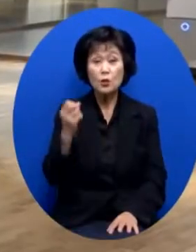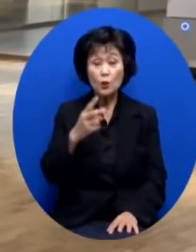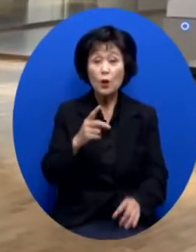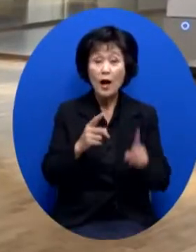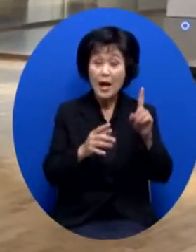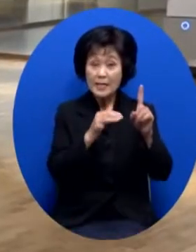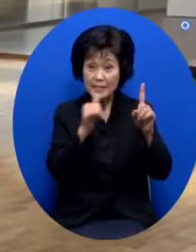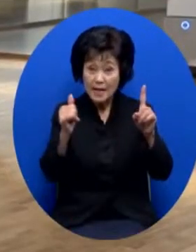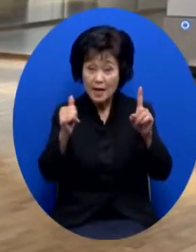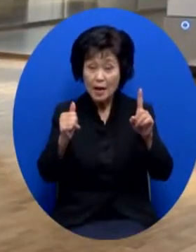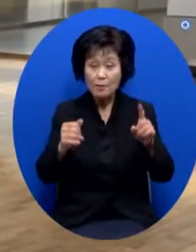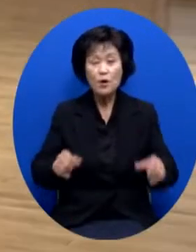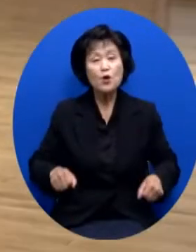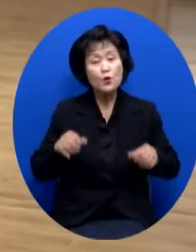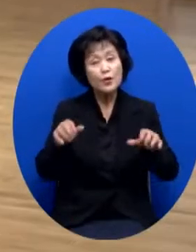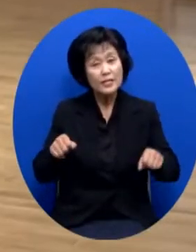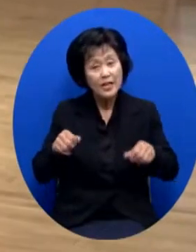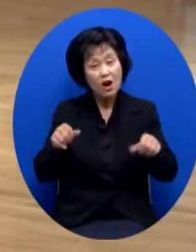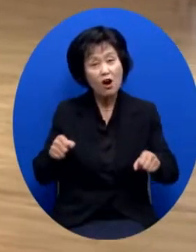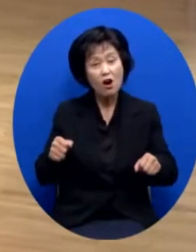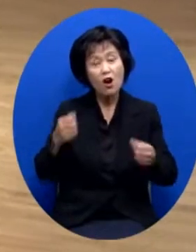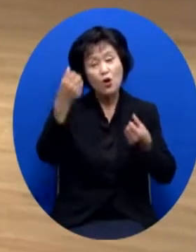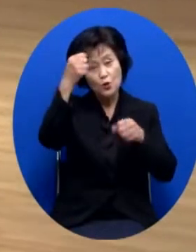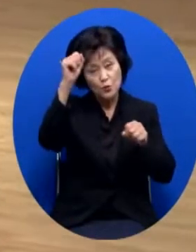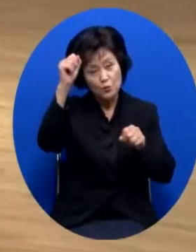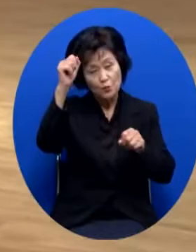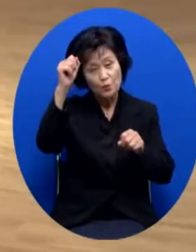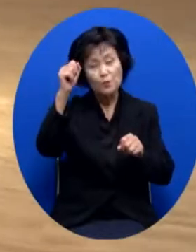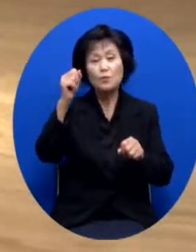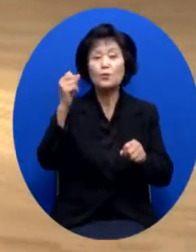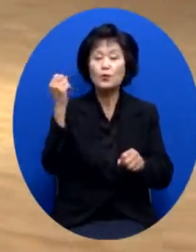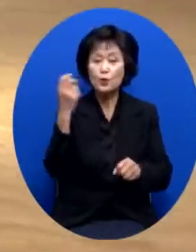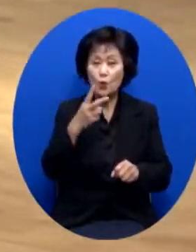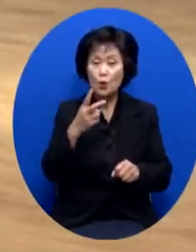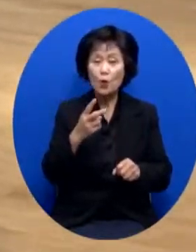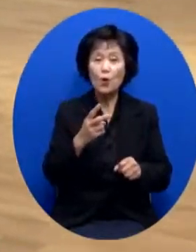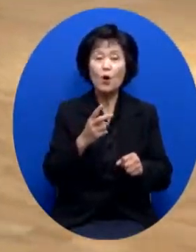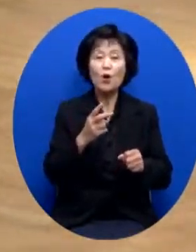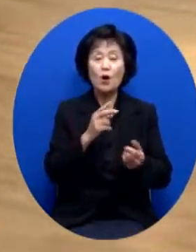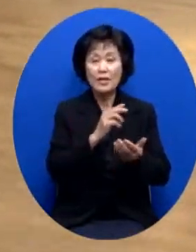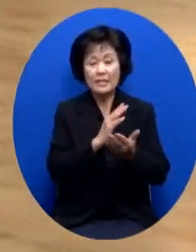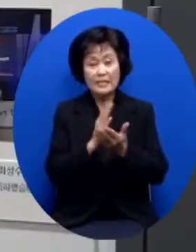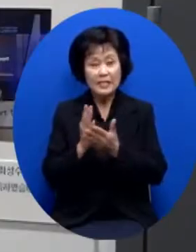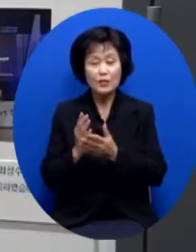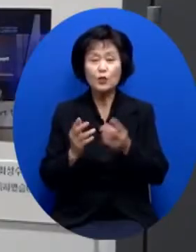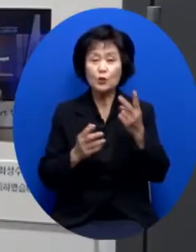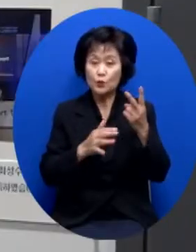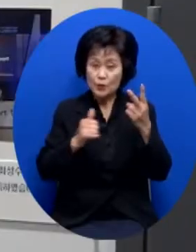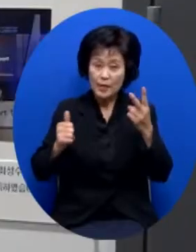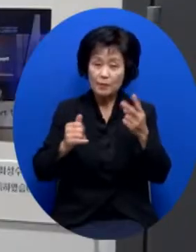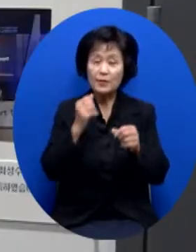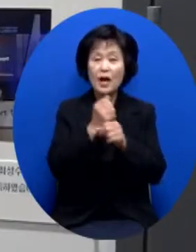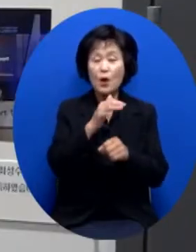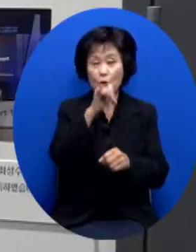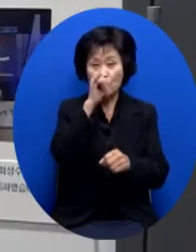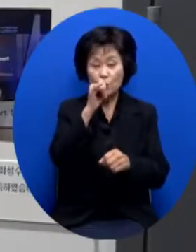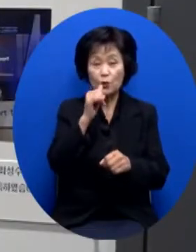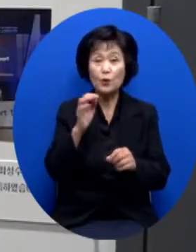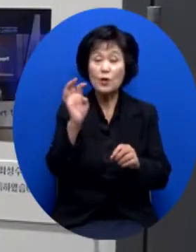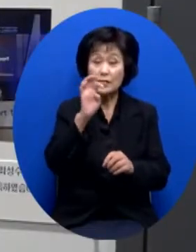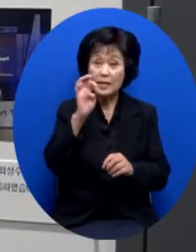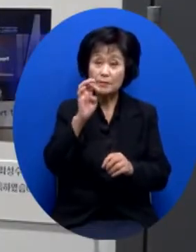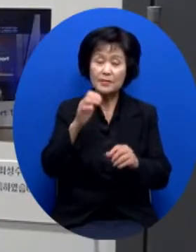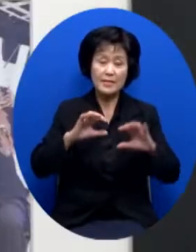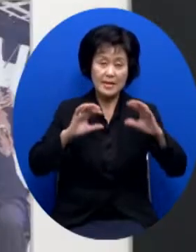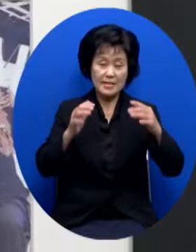명의 휠체어 사용자가 단독으로 춤을 추는 싱글 댄스 등 다양하게 이루어져 있습니다. 또한 현재 40여 개의